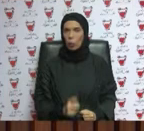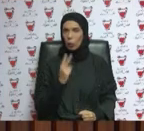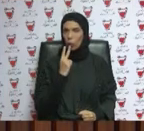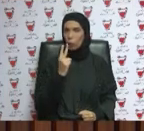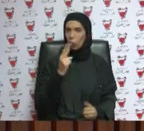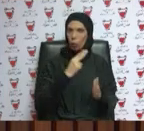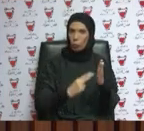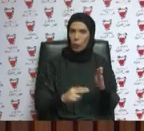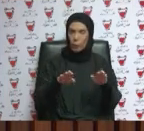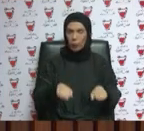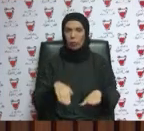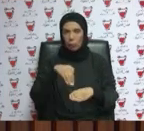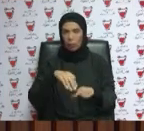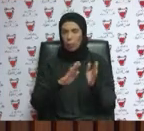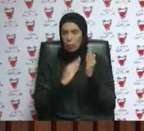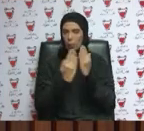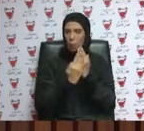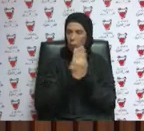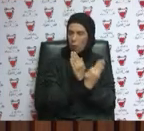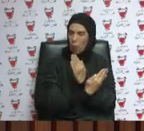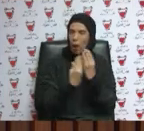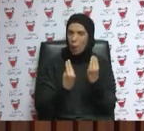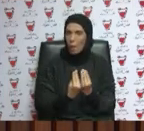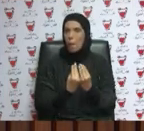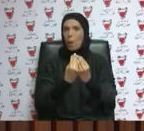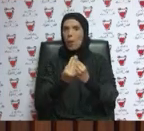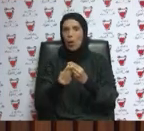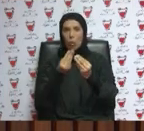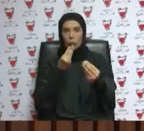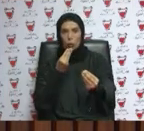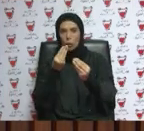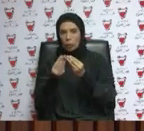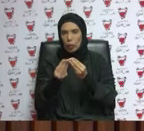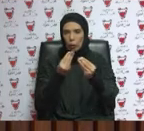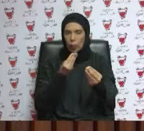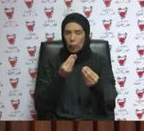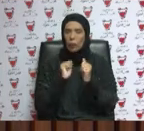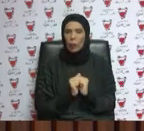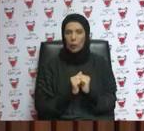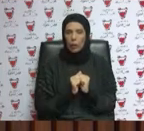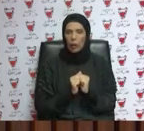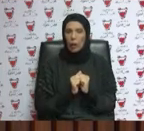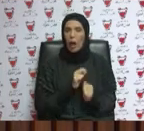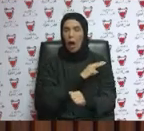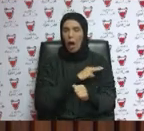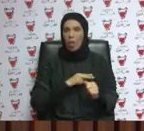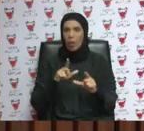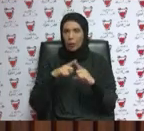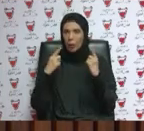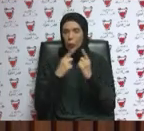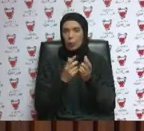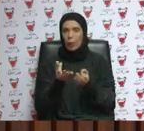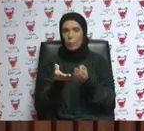على قرار مجلس النواب ومرفقاته واستعرضت وجهات النظر التي دارت حوله من قبل أعضاء اللجنة